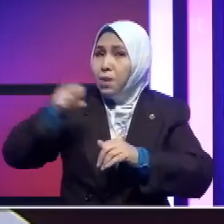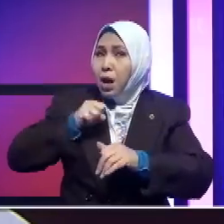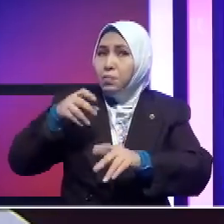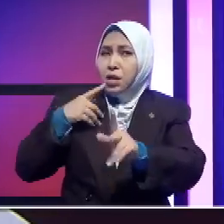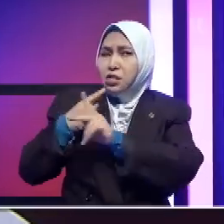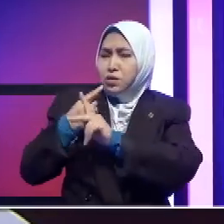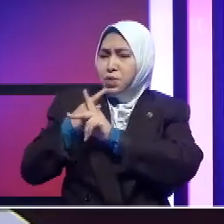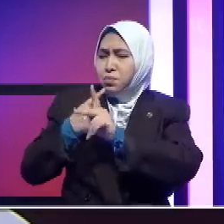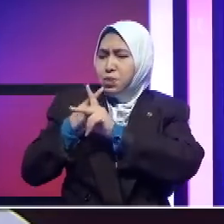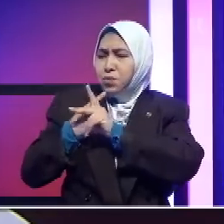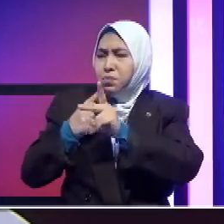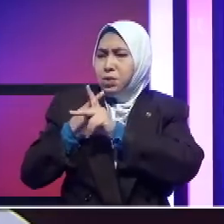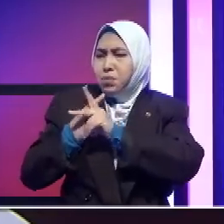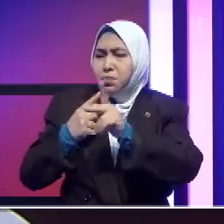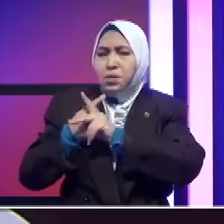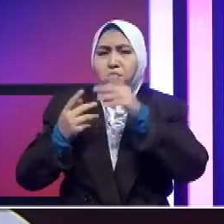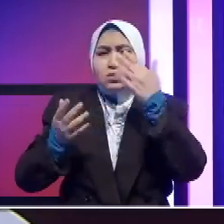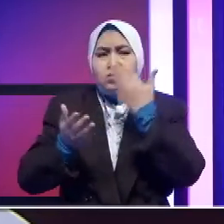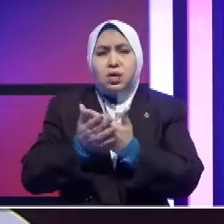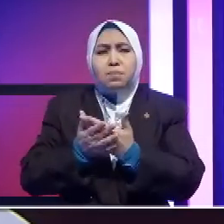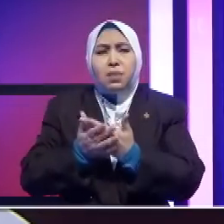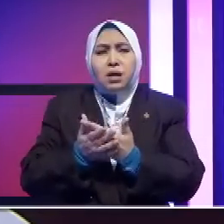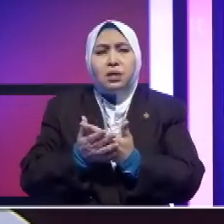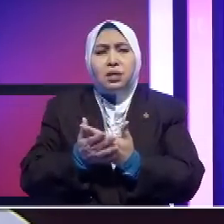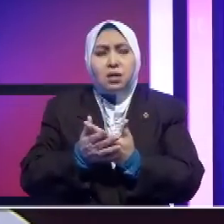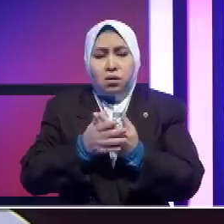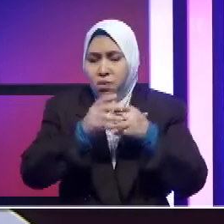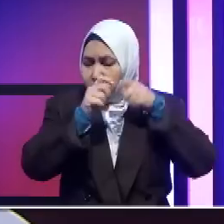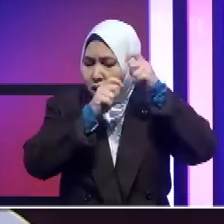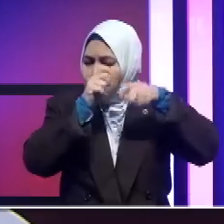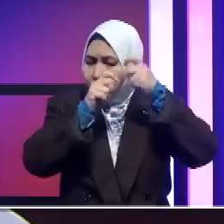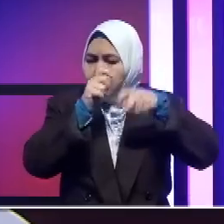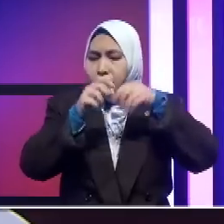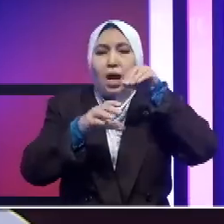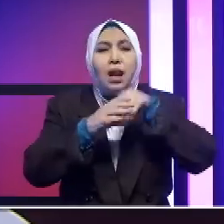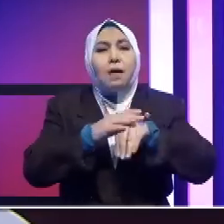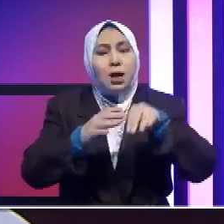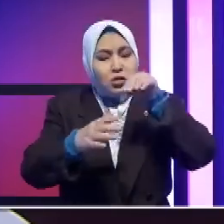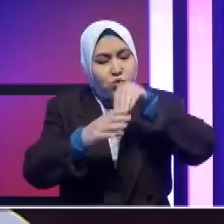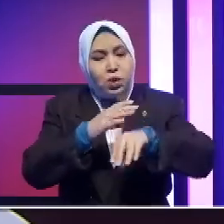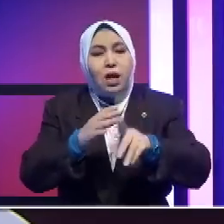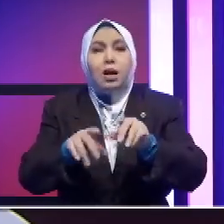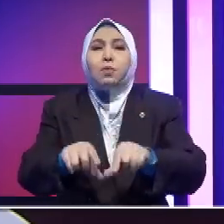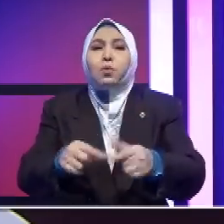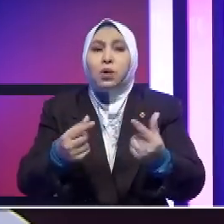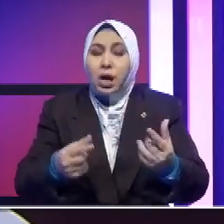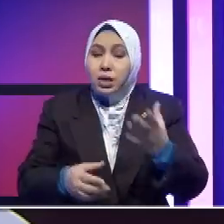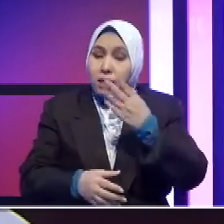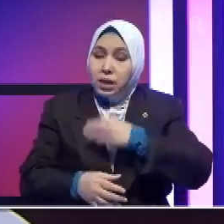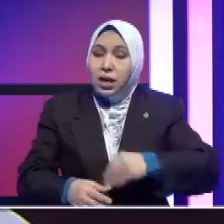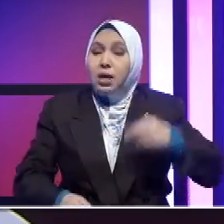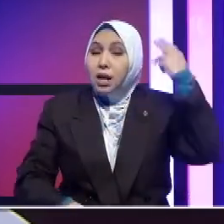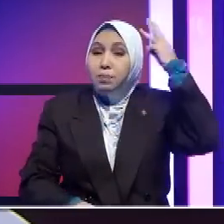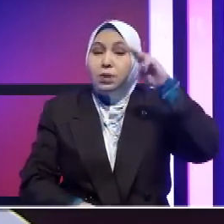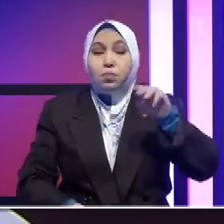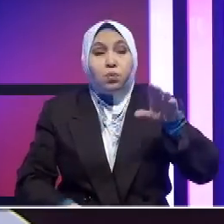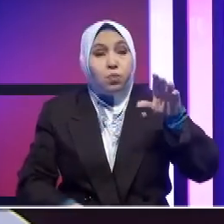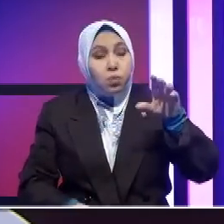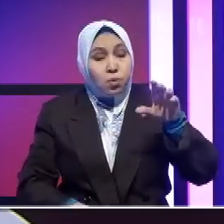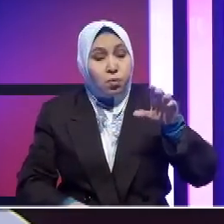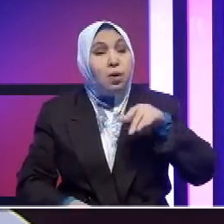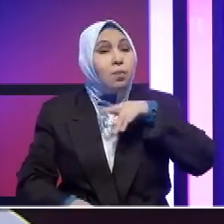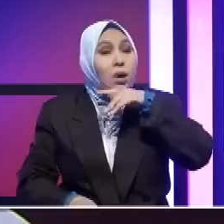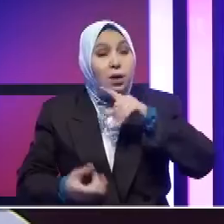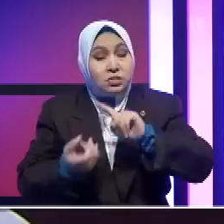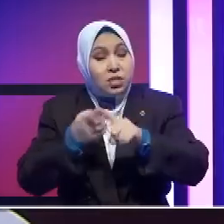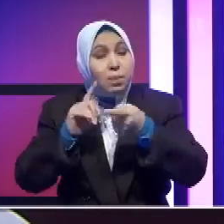Simpan sehingga kan dia dirakamkan dalam Al-Quran. Dan para sahabat Nabi Muhammad sallallahu alaihi wasallam bila membaca kisah ini, mereka